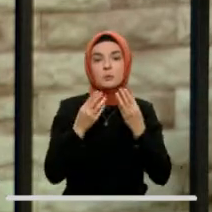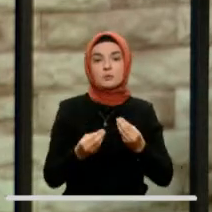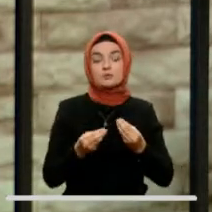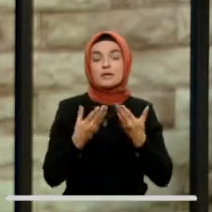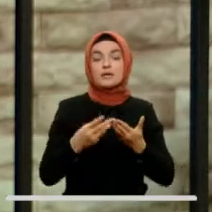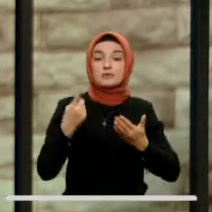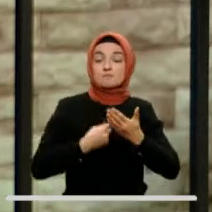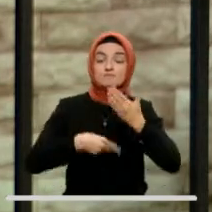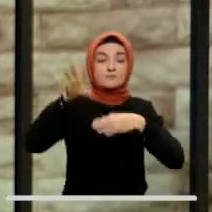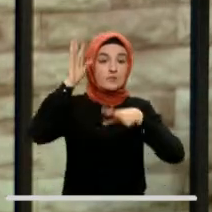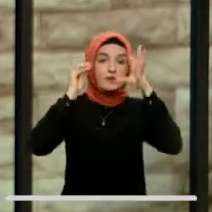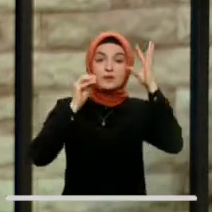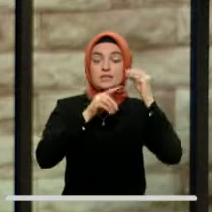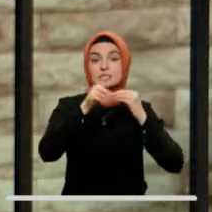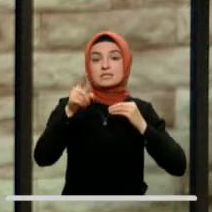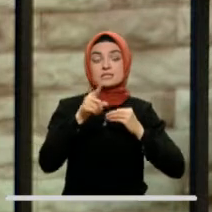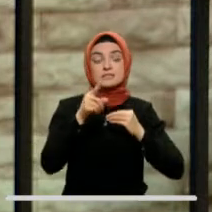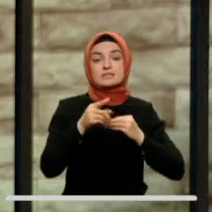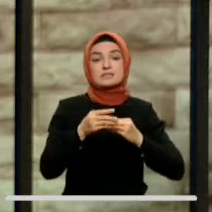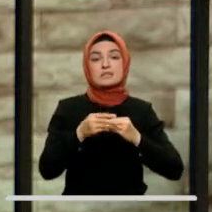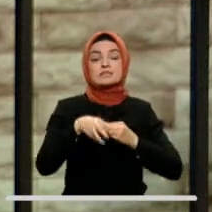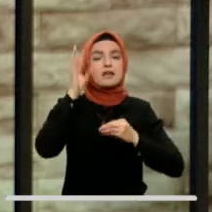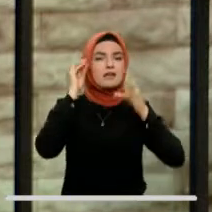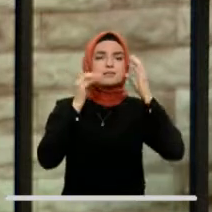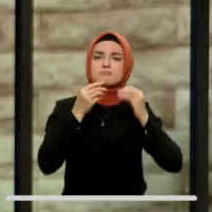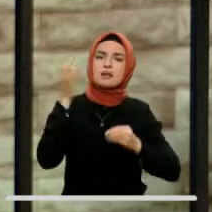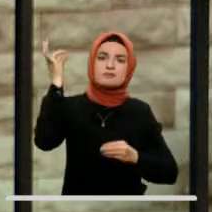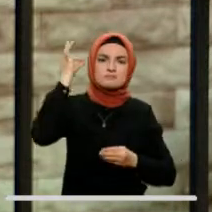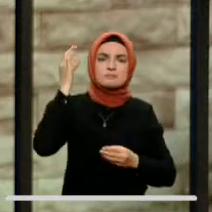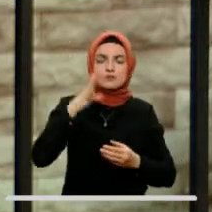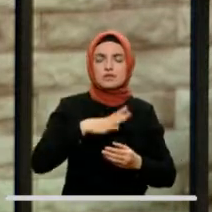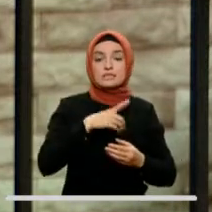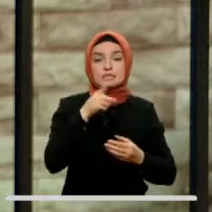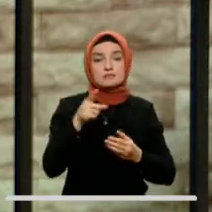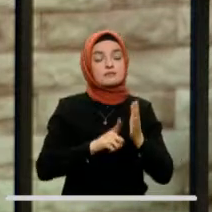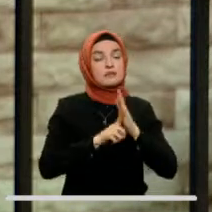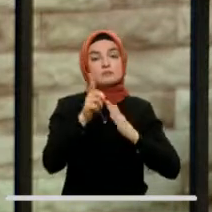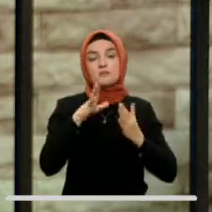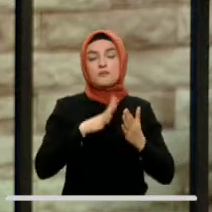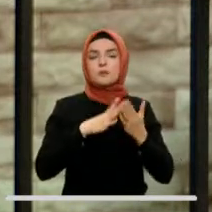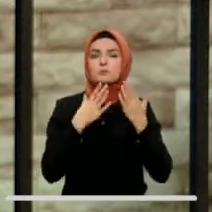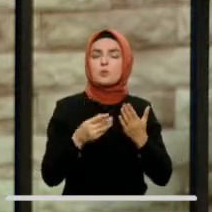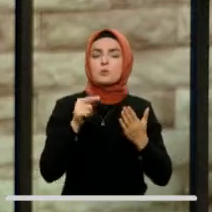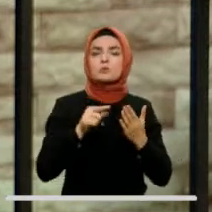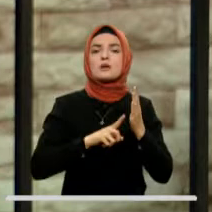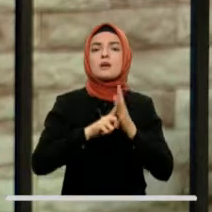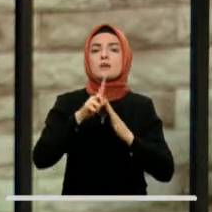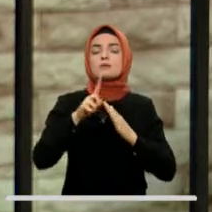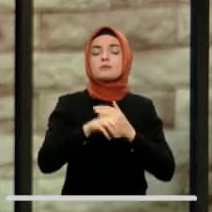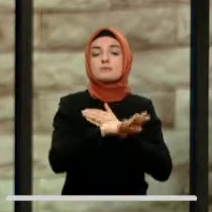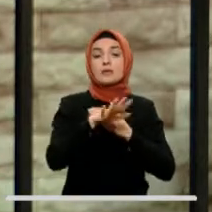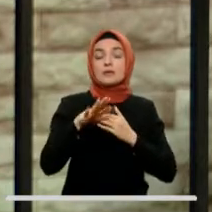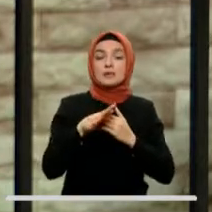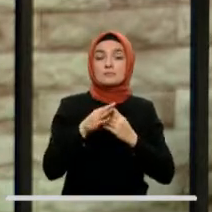hafızsınız, ben okuyorum, siz benim ezberimi dinliyorsunuz. Zaten siz o konuda kendinizi geliştirmişsiniz. Ama genellikle bu gelişen yapınız iyi